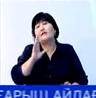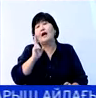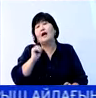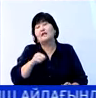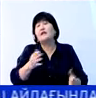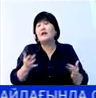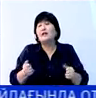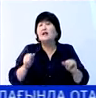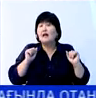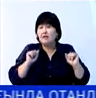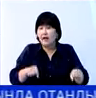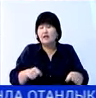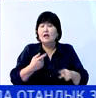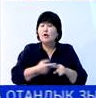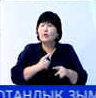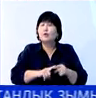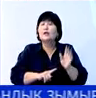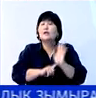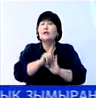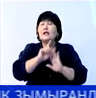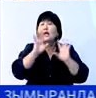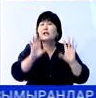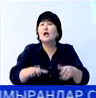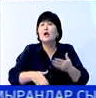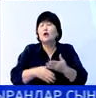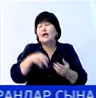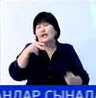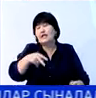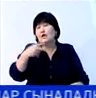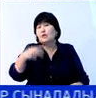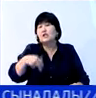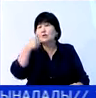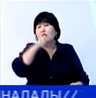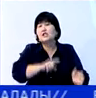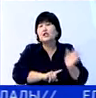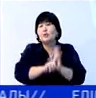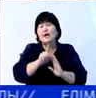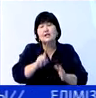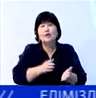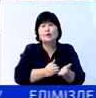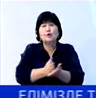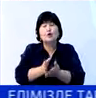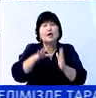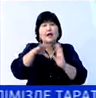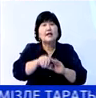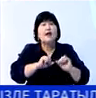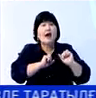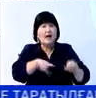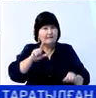тарталады. Бұл тегін заң көмегін көрсету 2020 жылдан бастап осы жүйеге енген